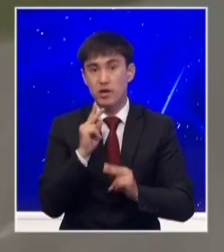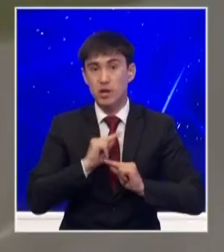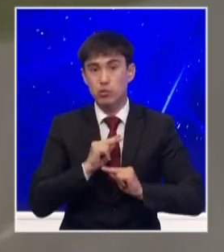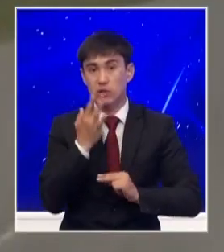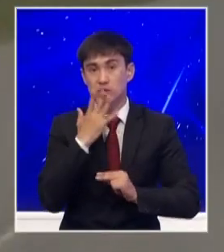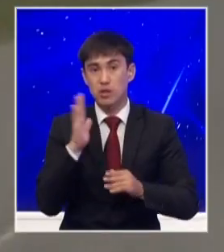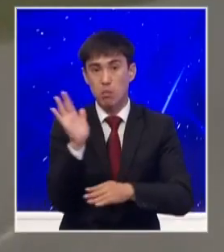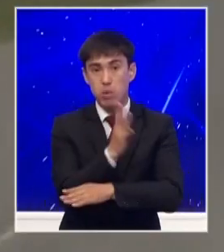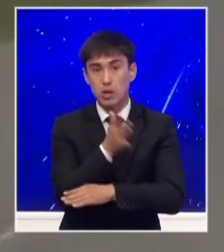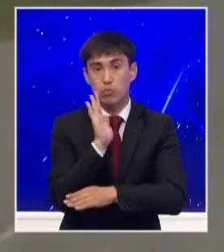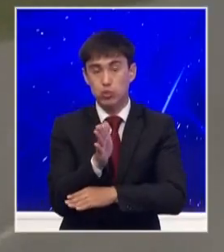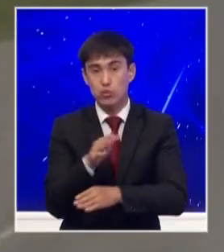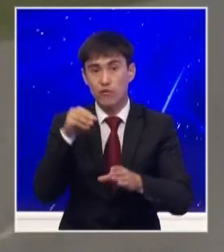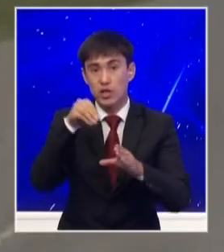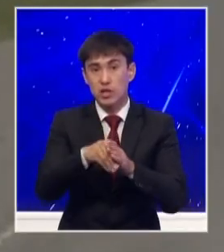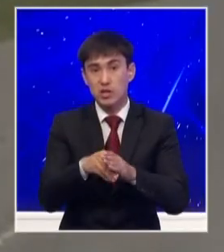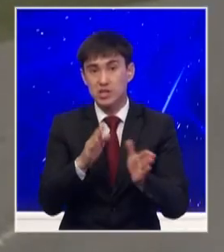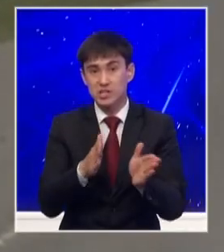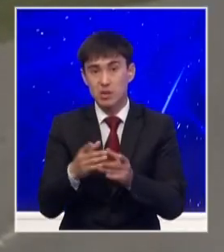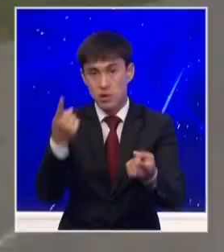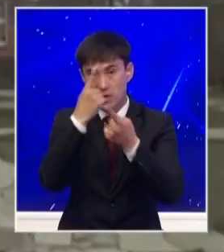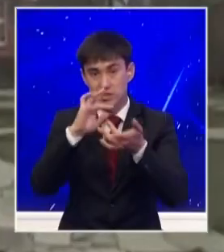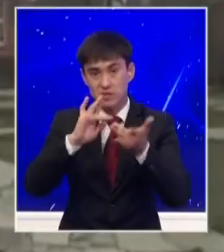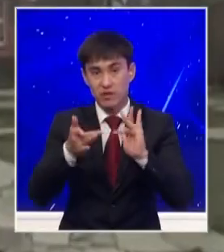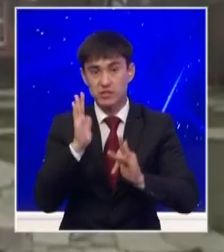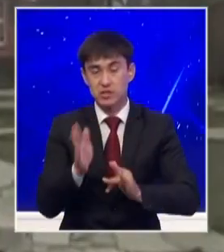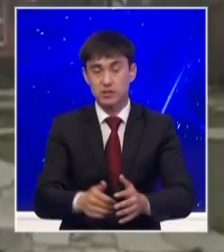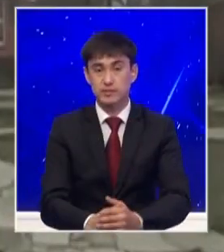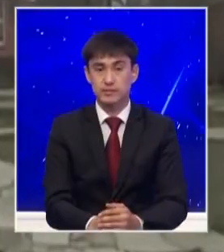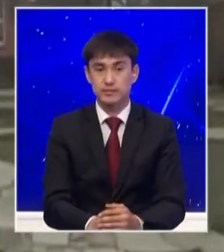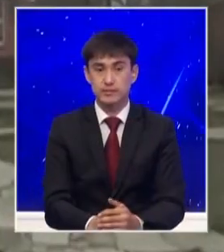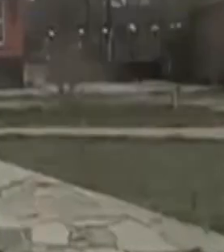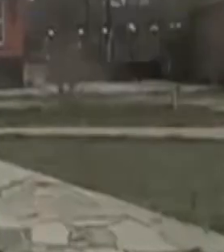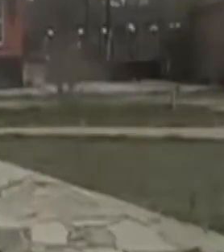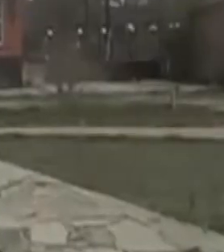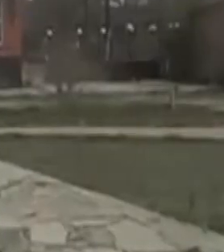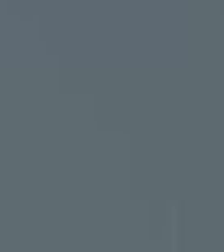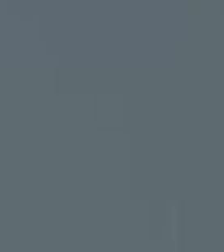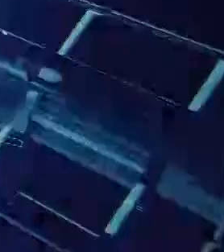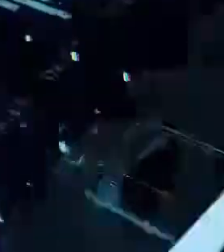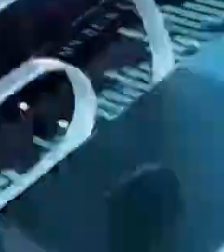работу национального парка будет внедрена система цифровизации.